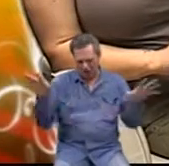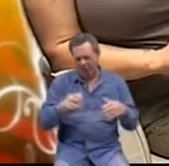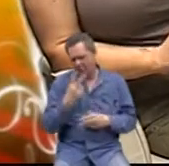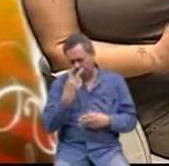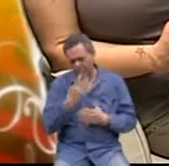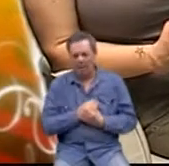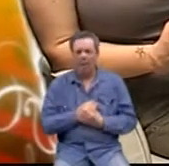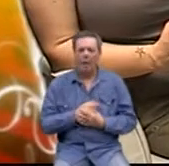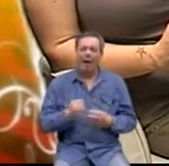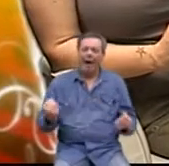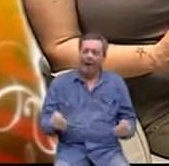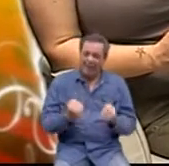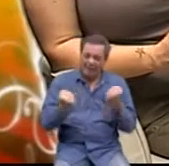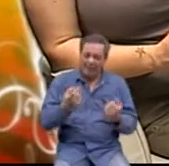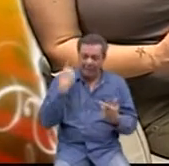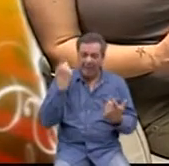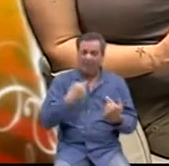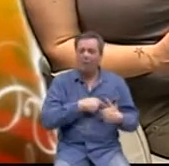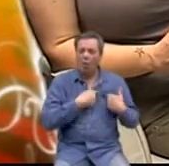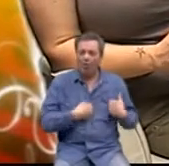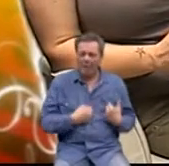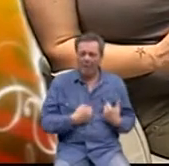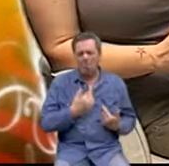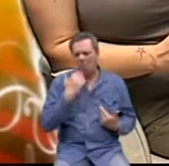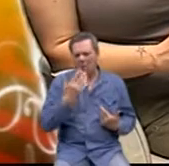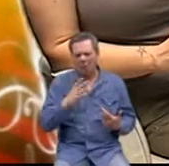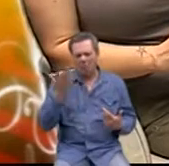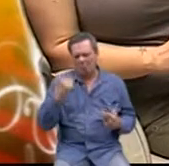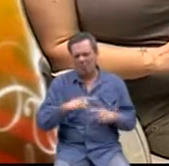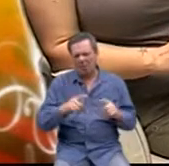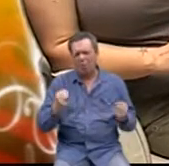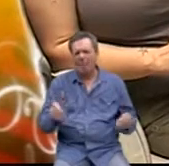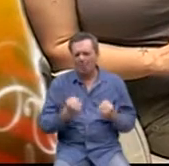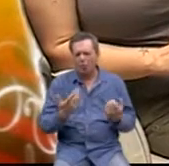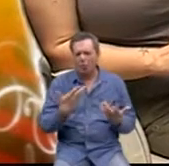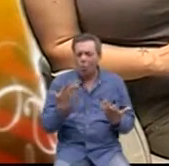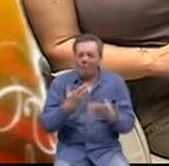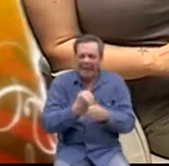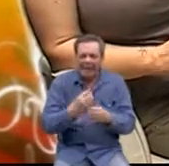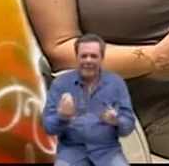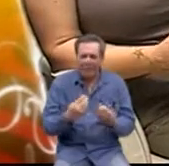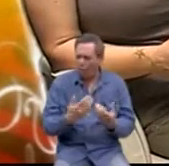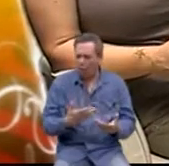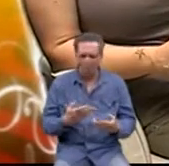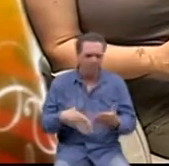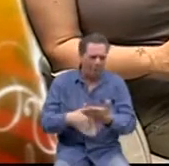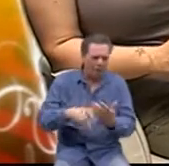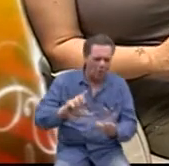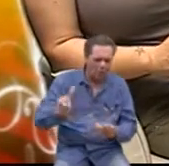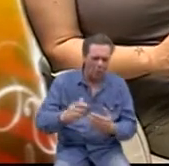pridruži. Aktivirati ih, jer volontiranjem i bilo kakvom vrstom aktivnosti kojom činite nešto, krećete se, pomažete